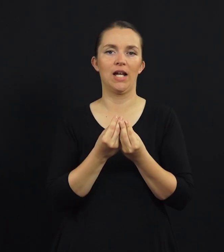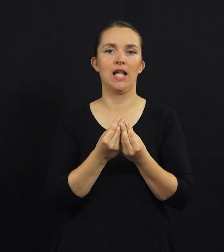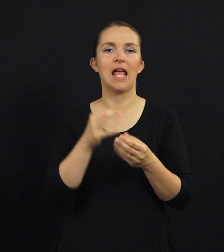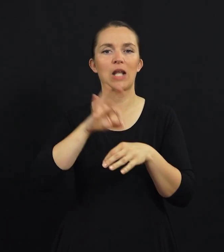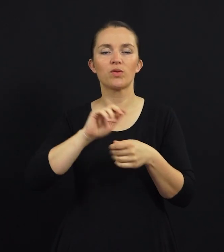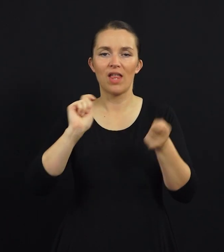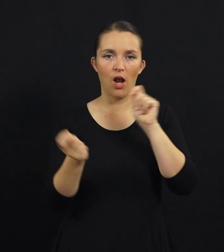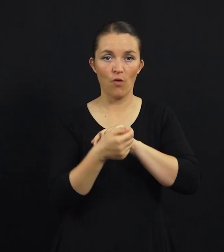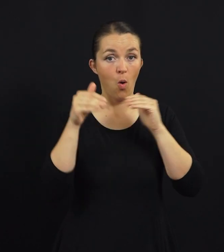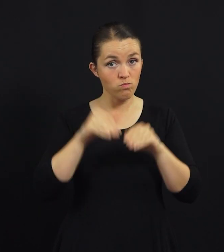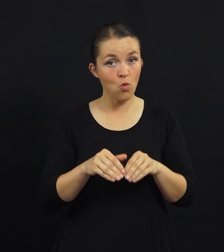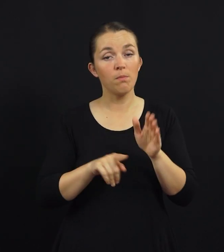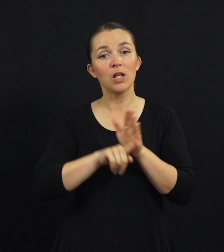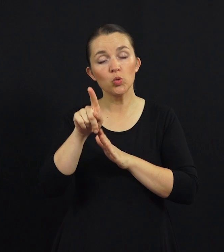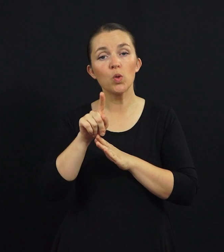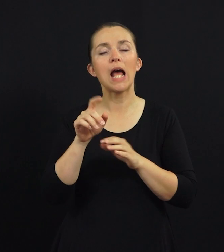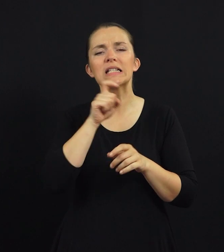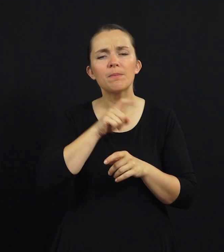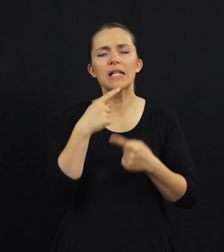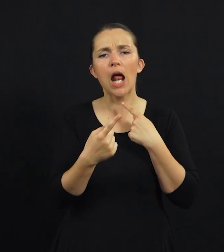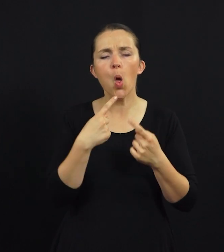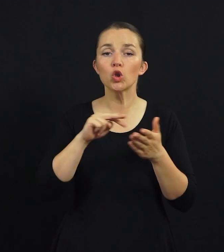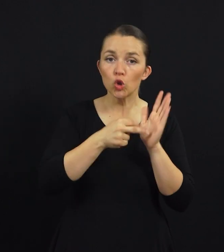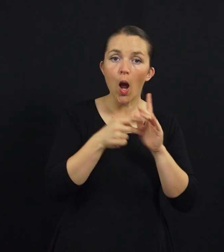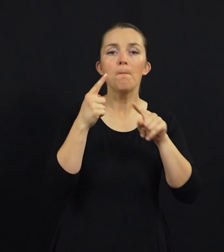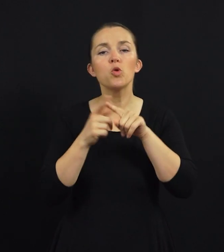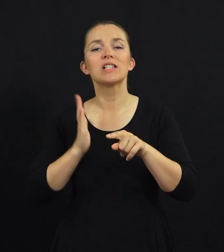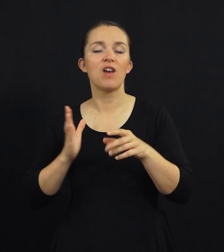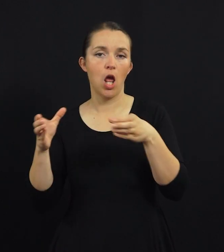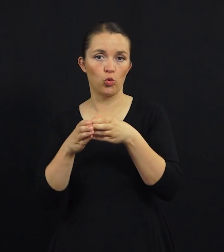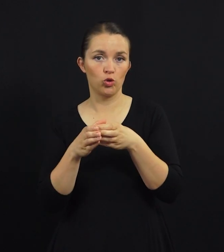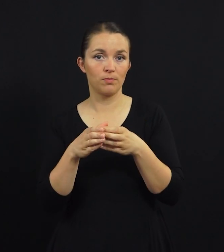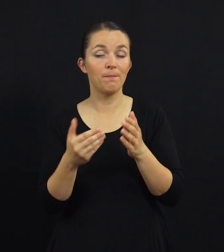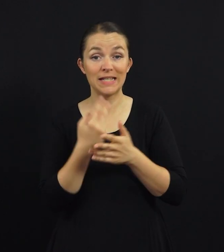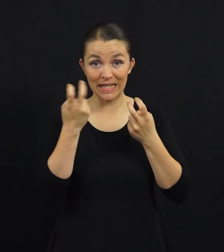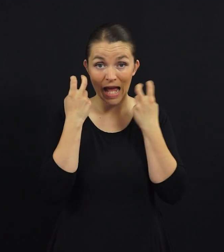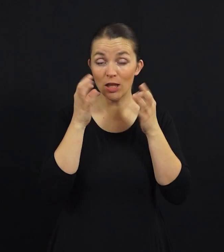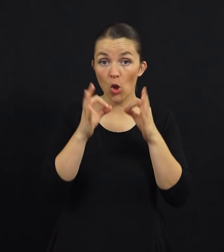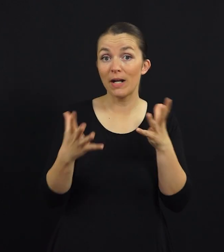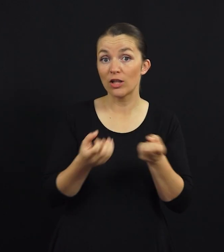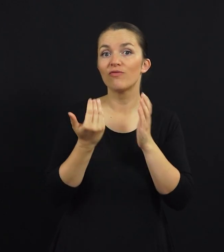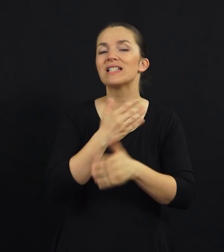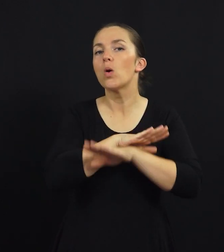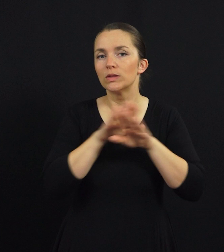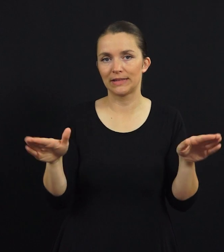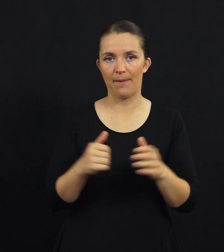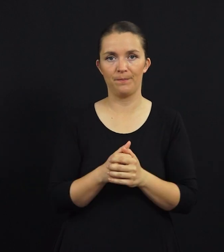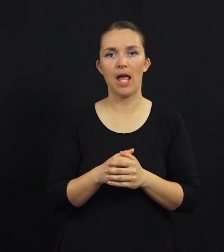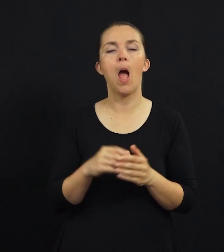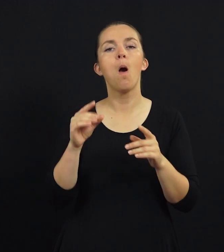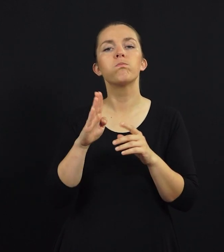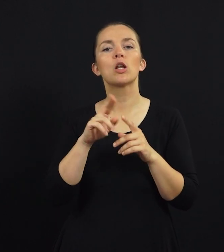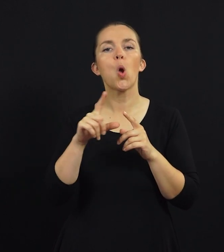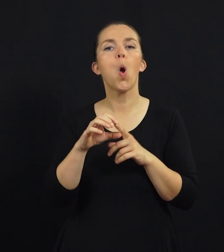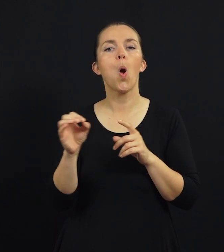plod strpnega dialoga tako s stroko kot tudi s civilno družbo v iskanju dobrih rešitev za vse. Brdo